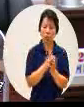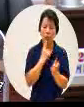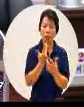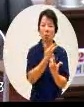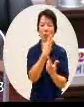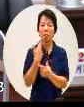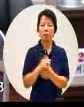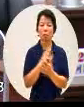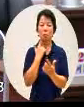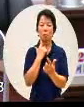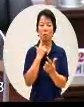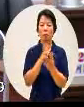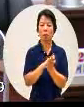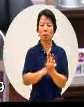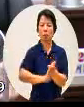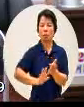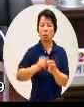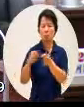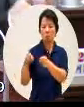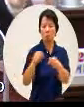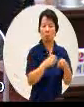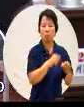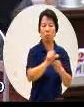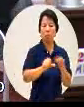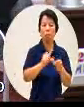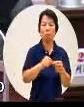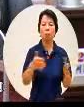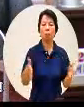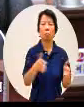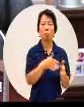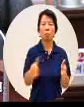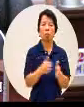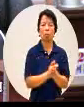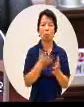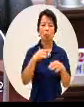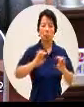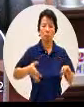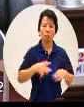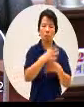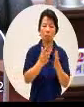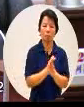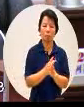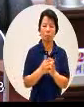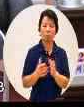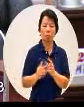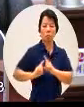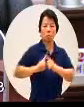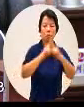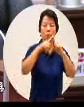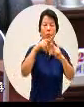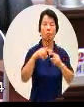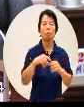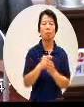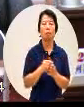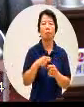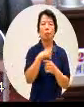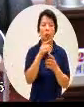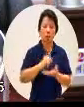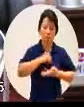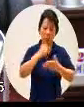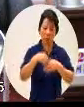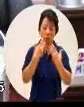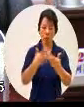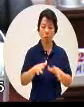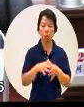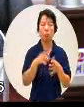五年國際政治其實角力下的結果就是這樣所以他有提出一些